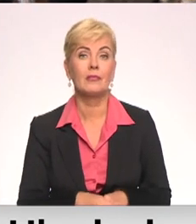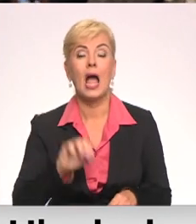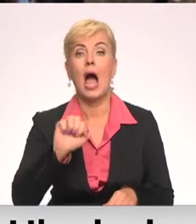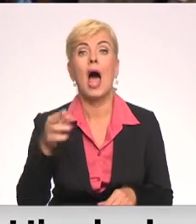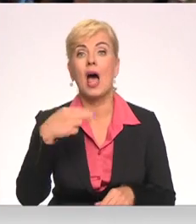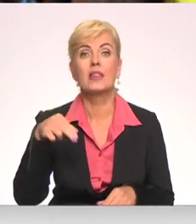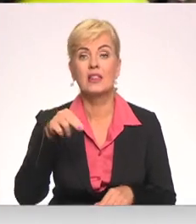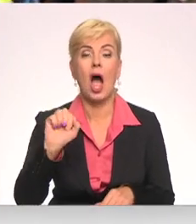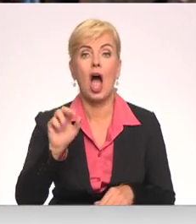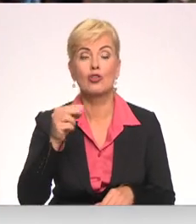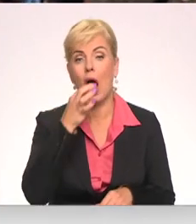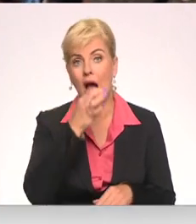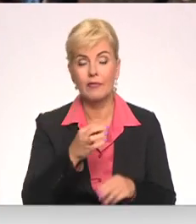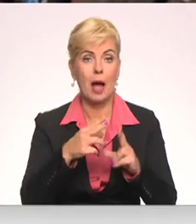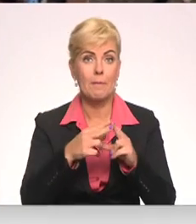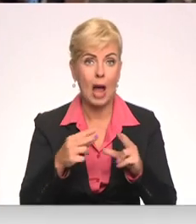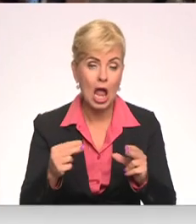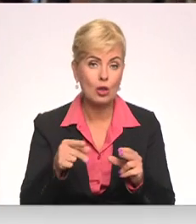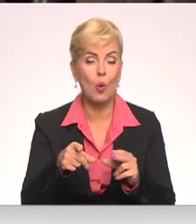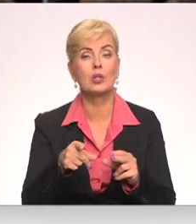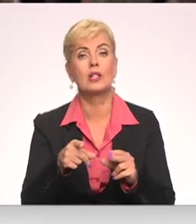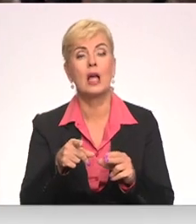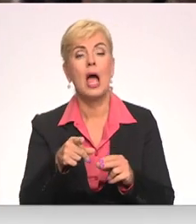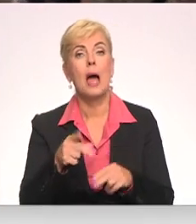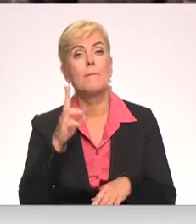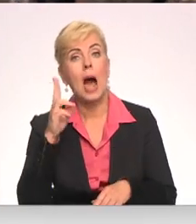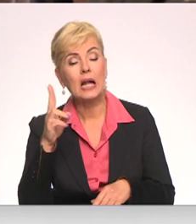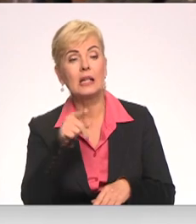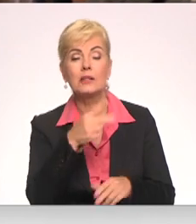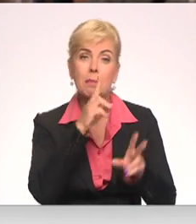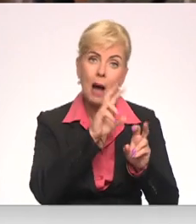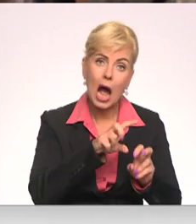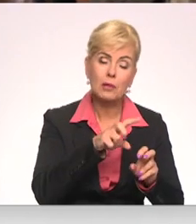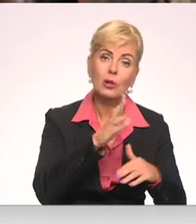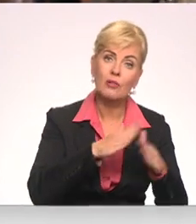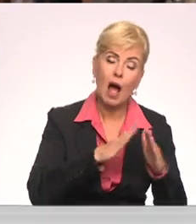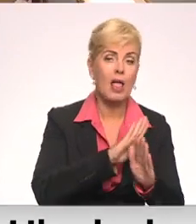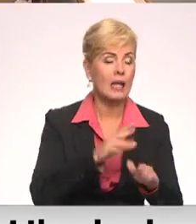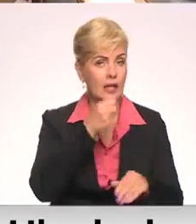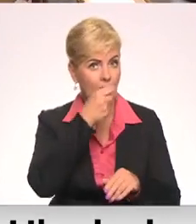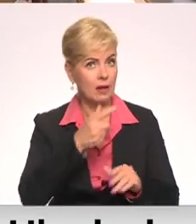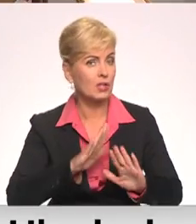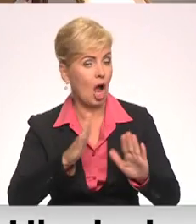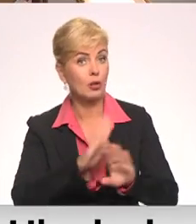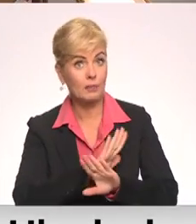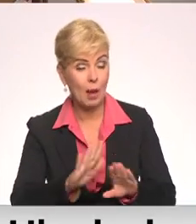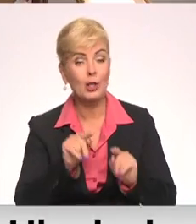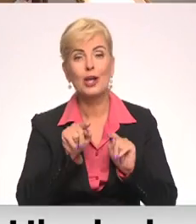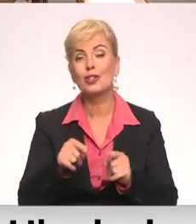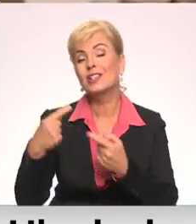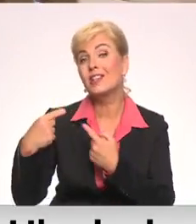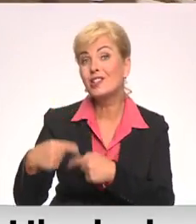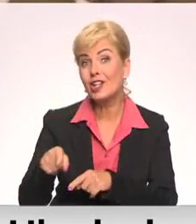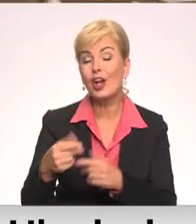Ādažos esmu atbildīgs par munīciju, dalu to pēc vajadzības un pārliecinos par tās kvalitāti, lai nenotiktu nelaimes gadījumi. Šis, protams, ir